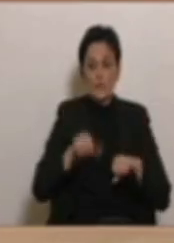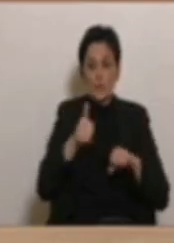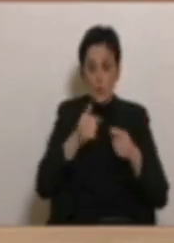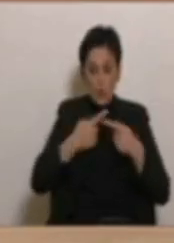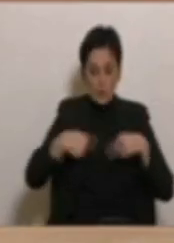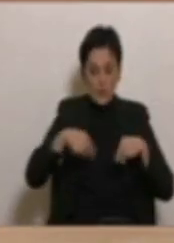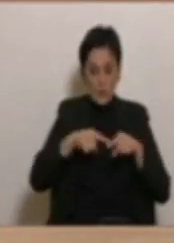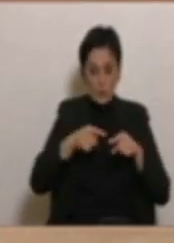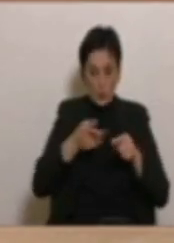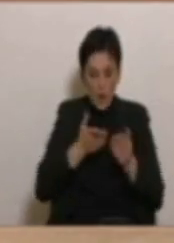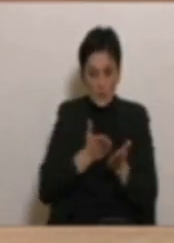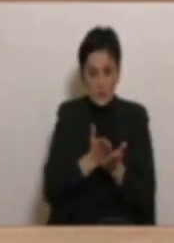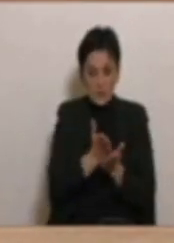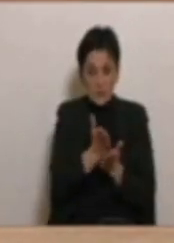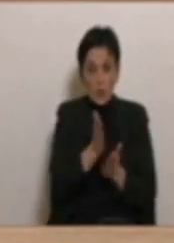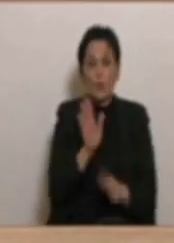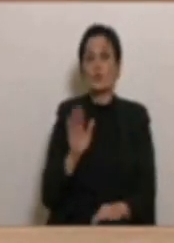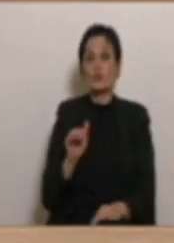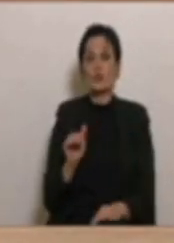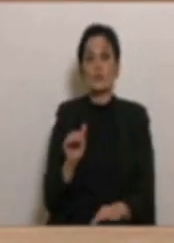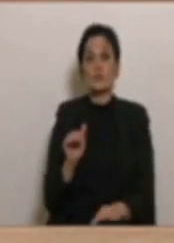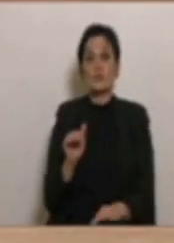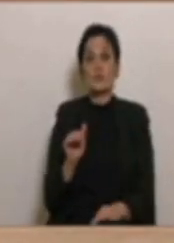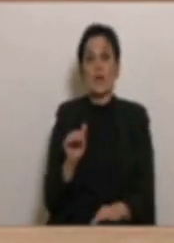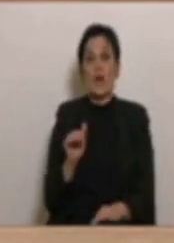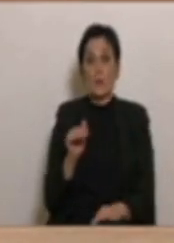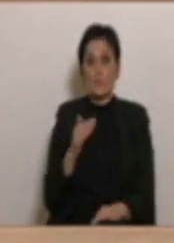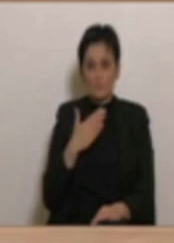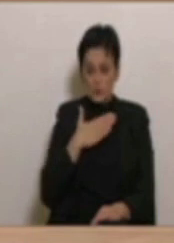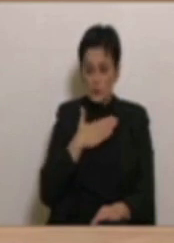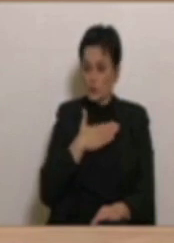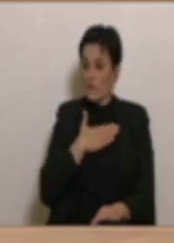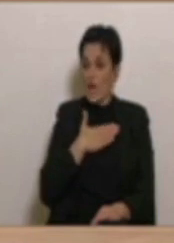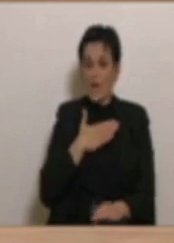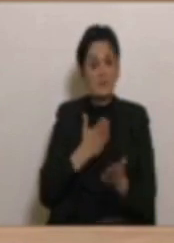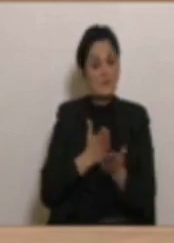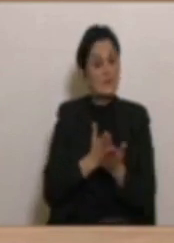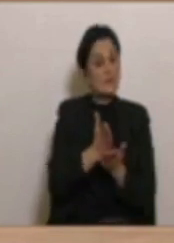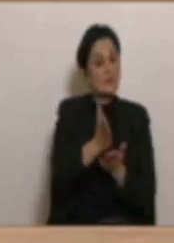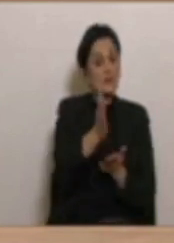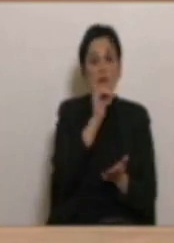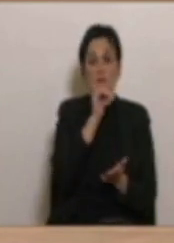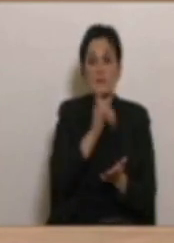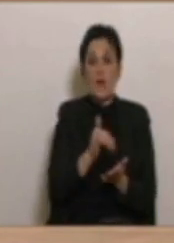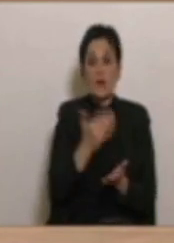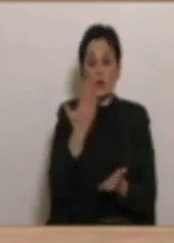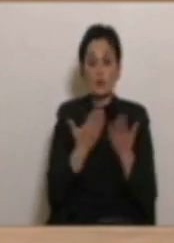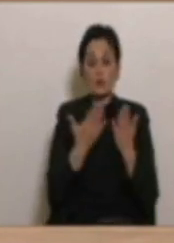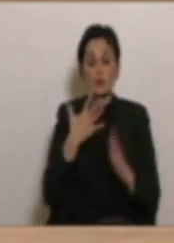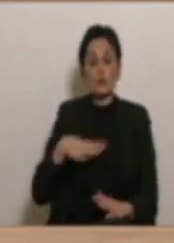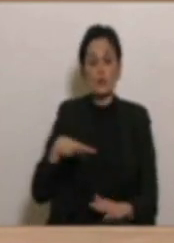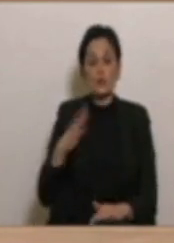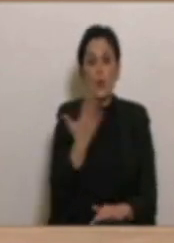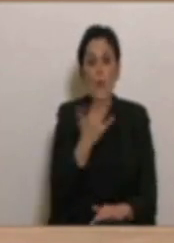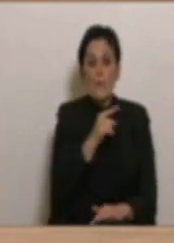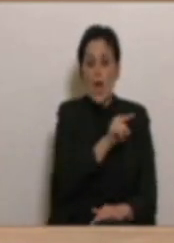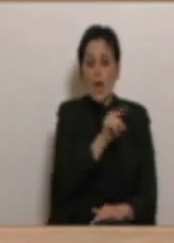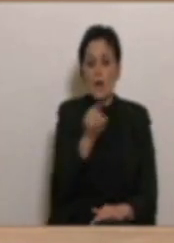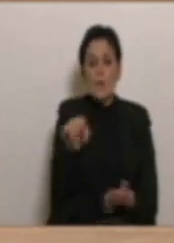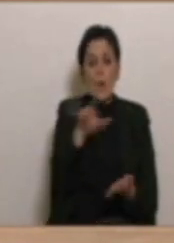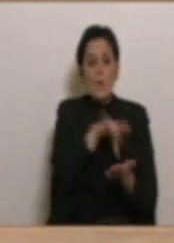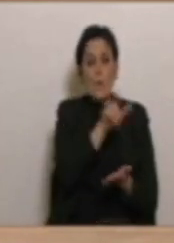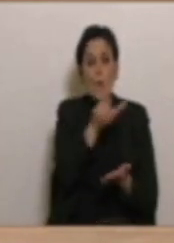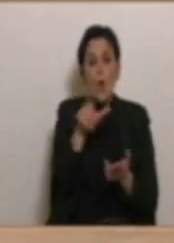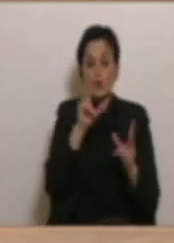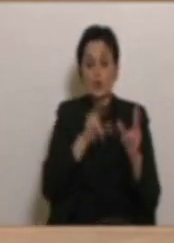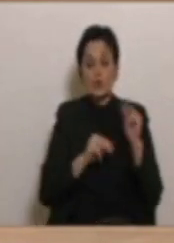წავიდეთ. თუმცა წინ ჩვენ ვერ წავალთ, თუ საქართველოს რომელიმე მოქალაქე ჩათვლის, რომ